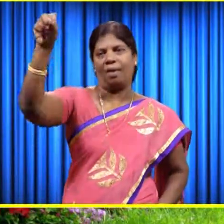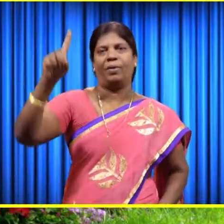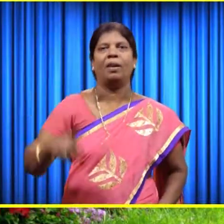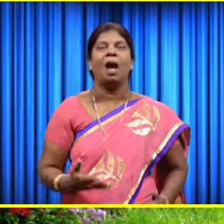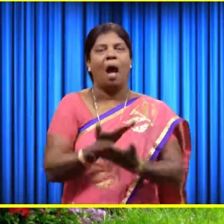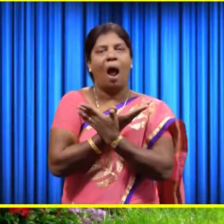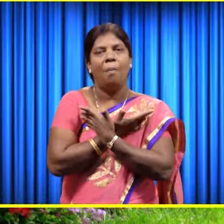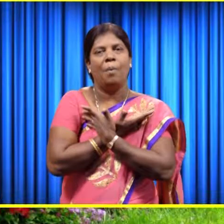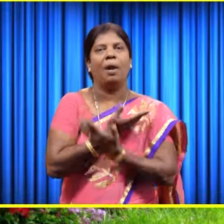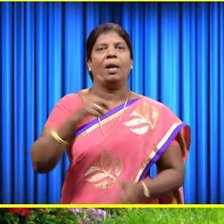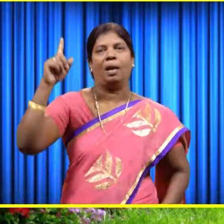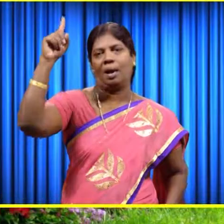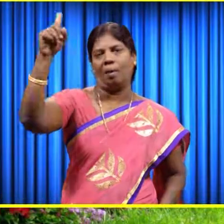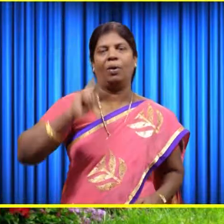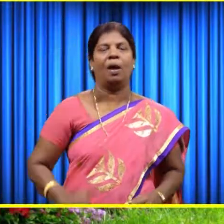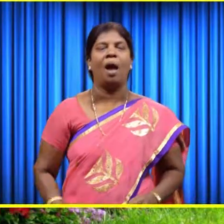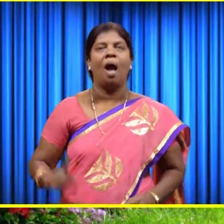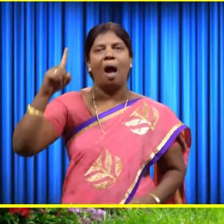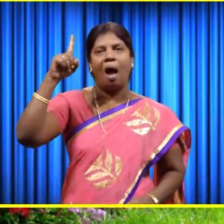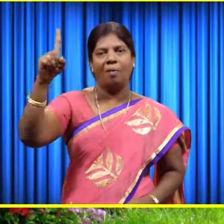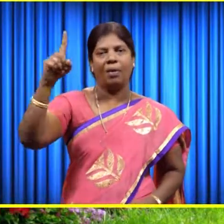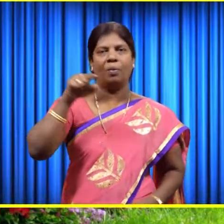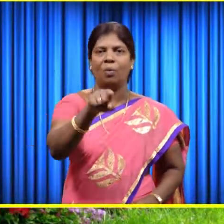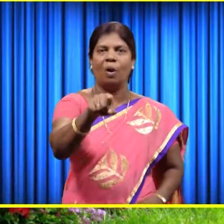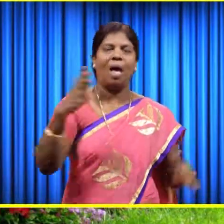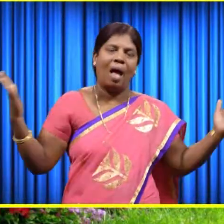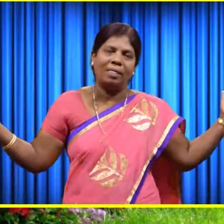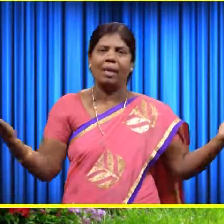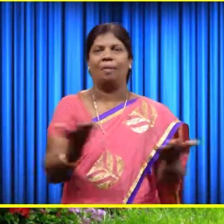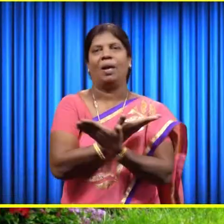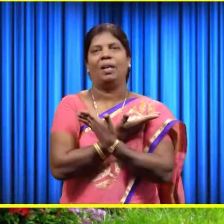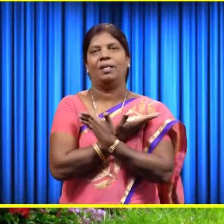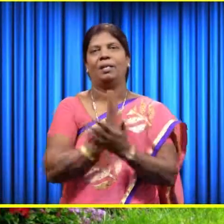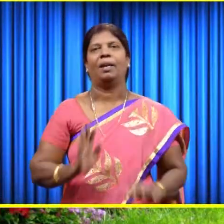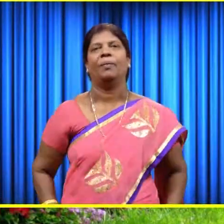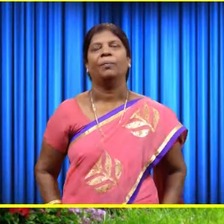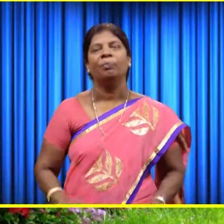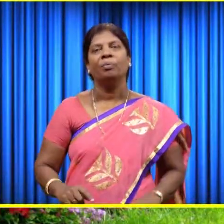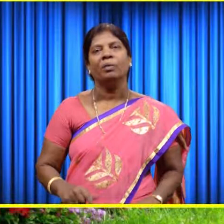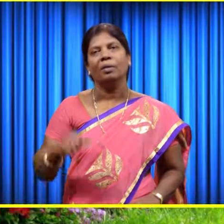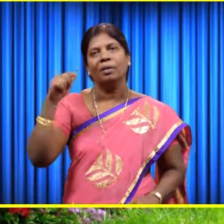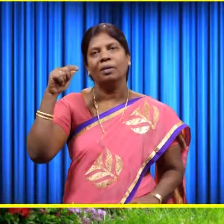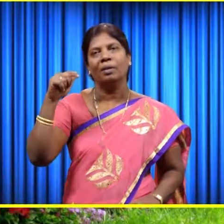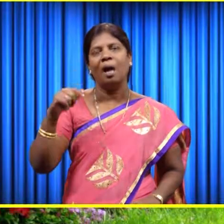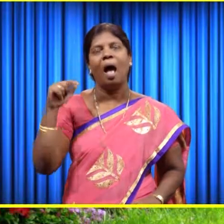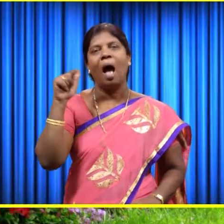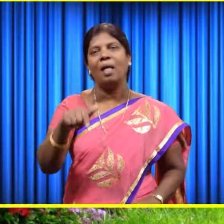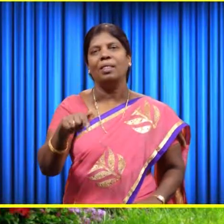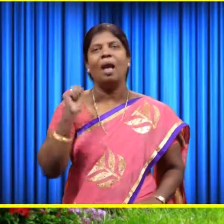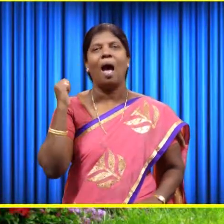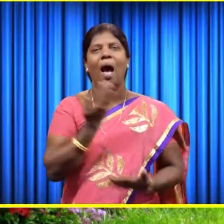அன்பான கடவுளாக இருக்கிறார். அவர் உங்களை அதிகமாக நேசிக்கிறார். ஆனால் அந்த அன்பு